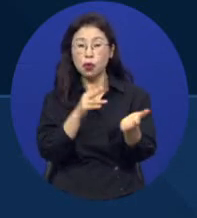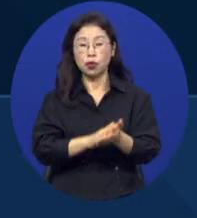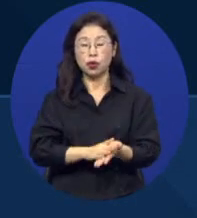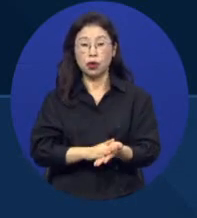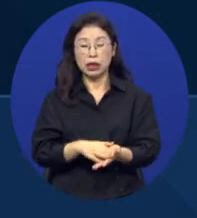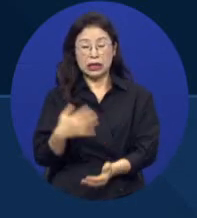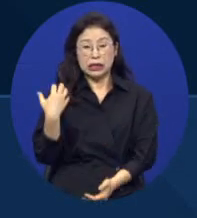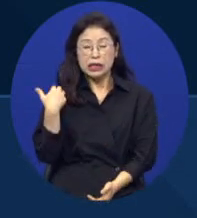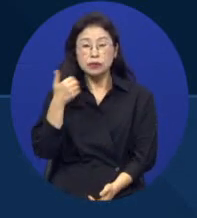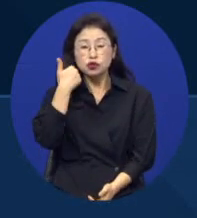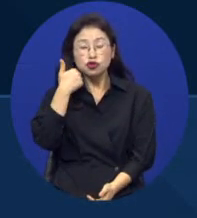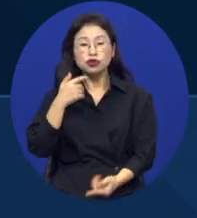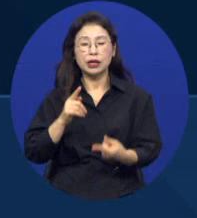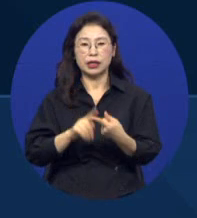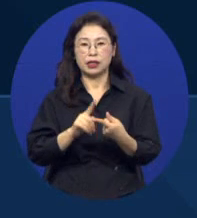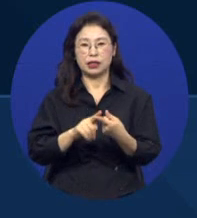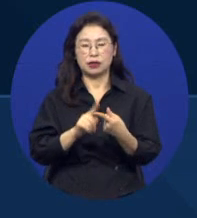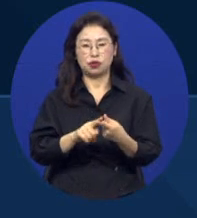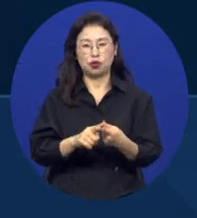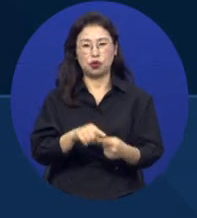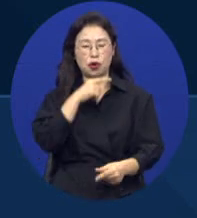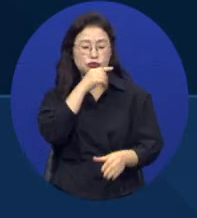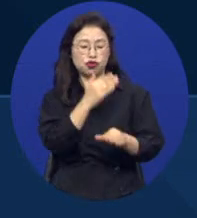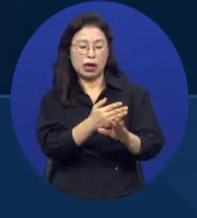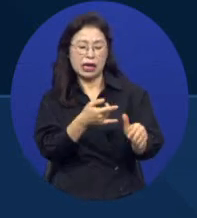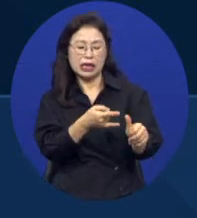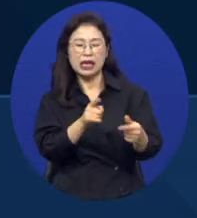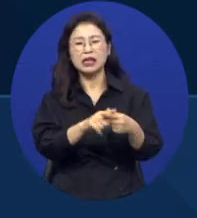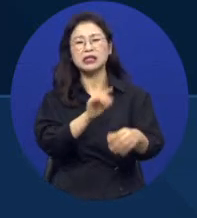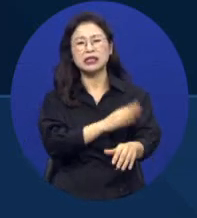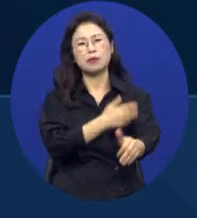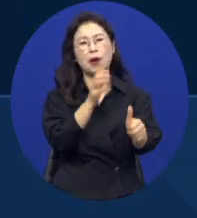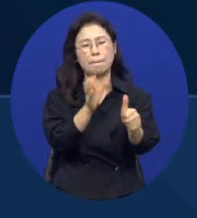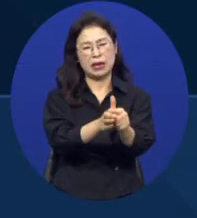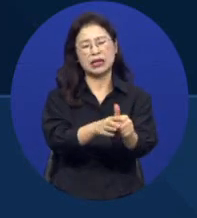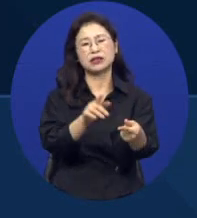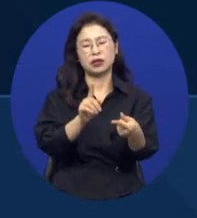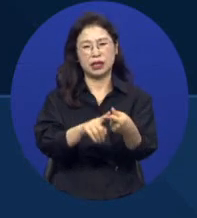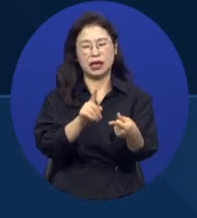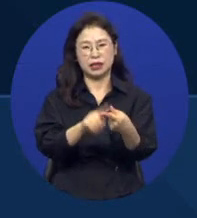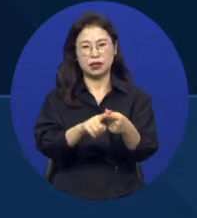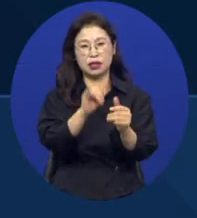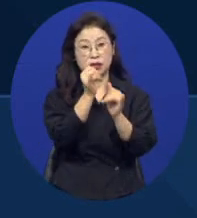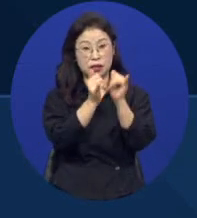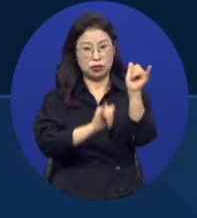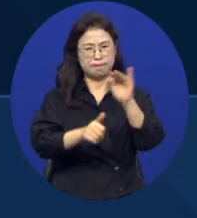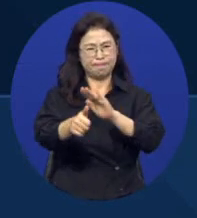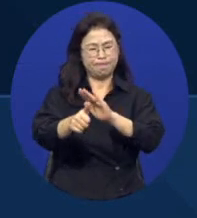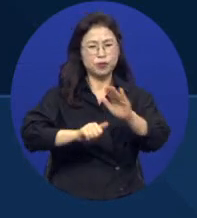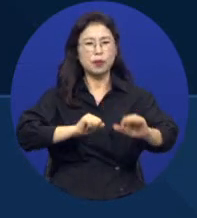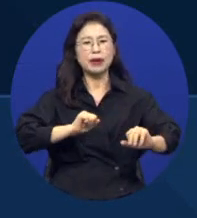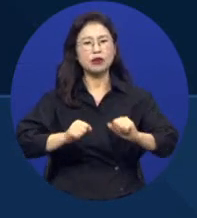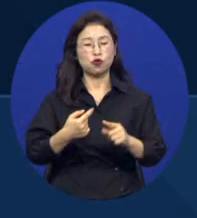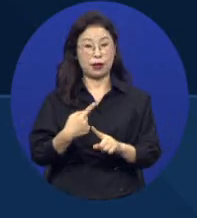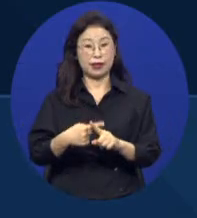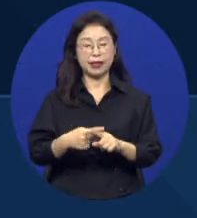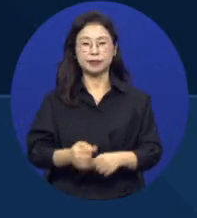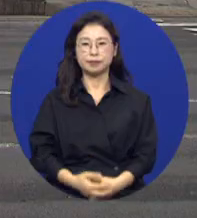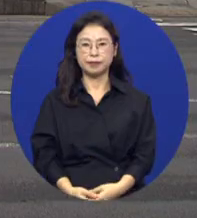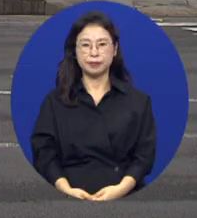학살의 책임 같은 것들을 남로당에서 떠넘기려고 하는 그런 아주 좀 역사적으로 비겁한